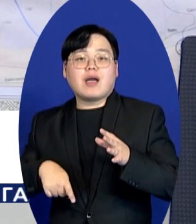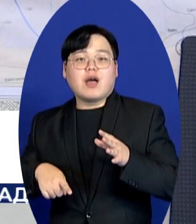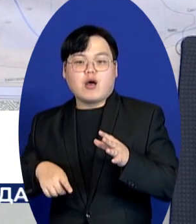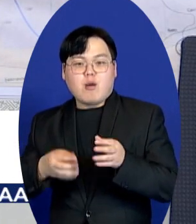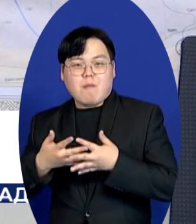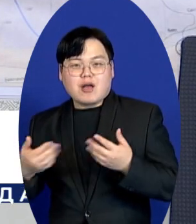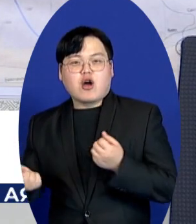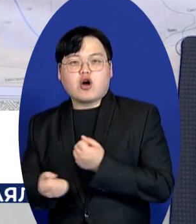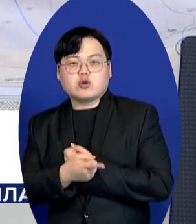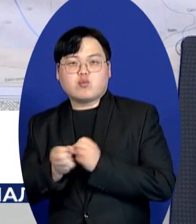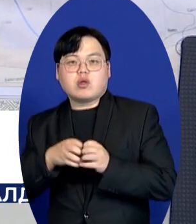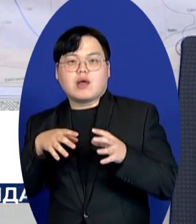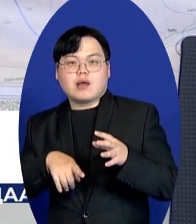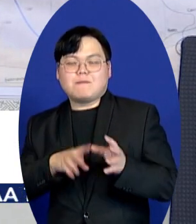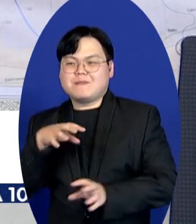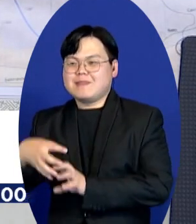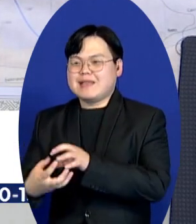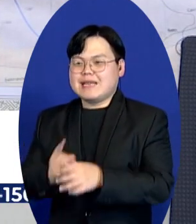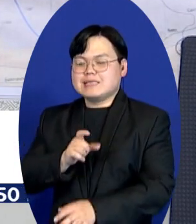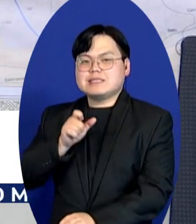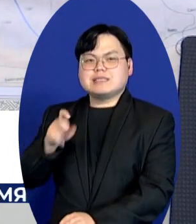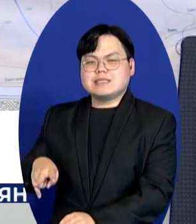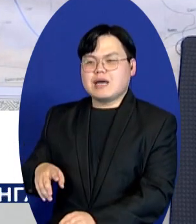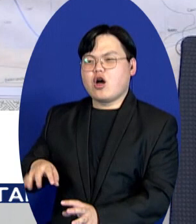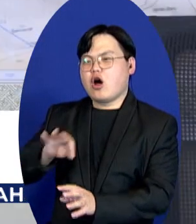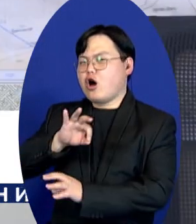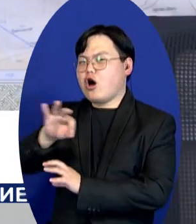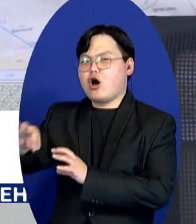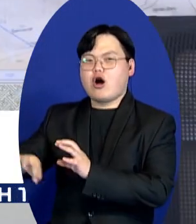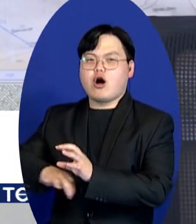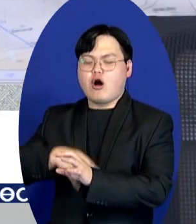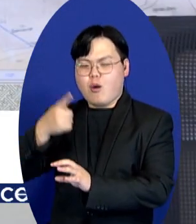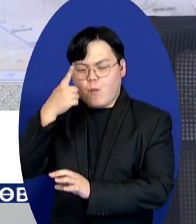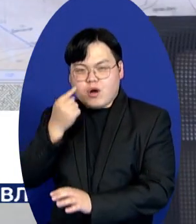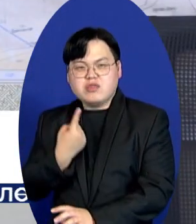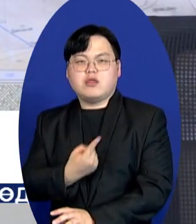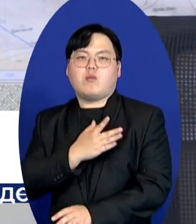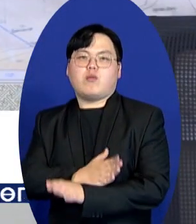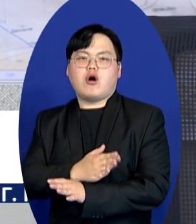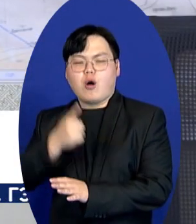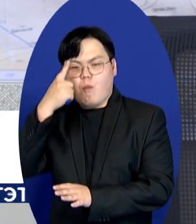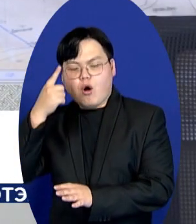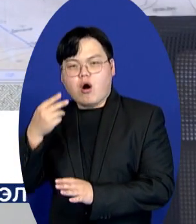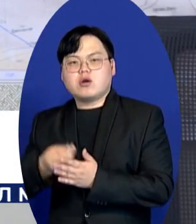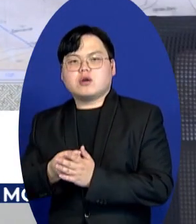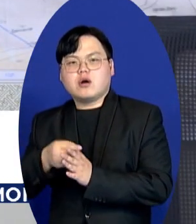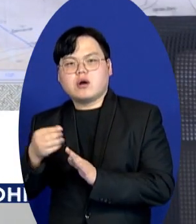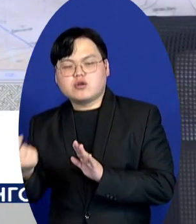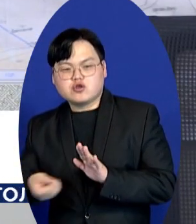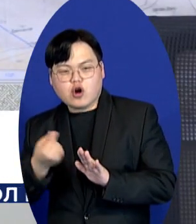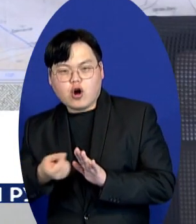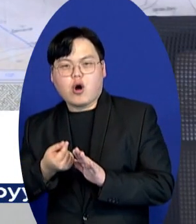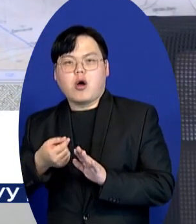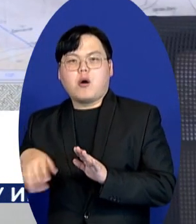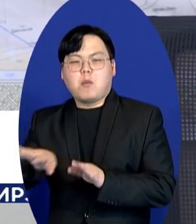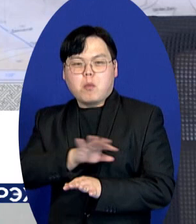онцлогтой. Учраас дэлхийн зах зээл дээр яг ийм ижил төрлийн бүтээгдэхүүн байхгүй. Монголд ойж шийдсэн, үсэрсэн ийм имийг л заавал